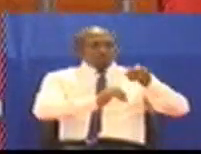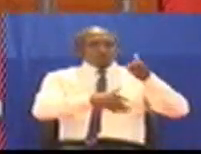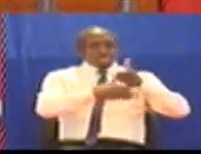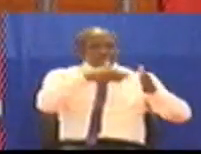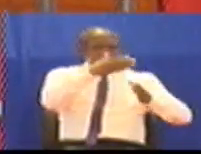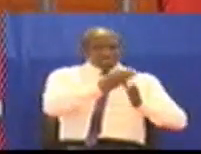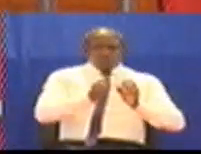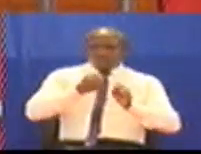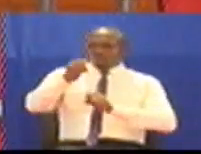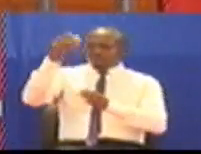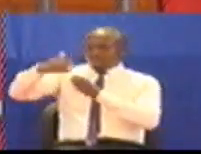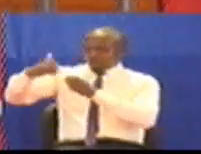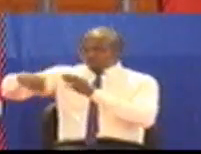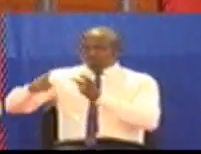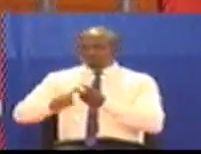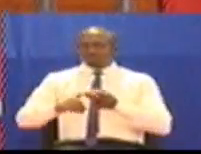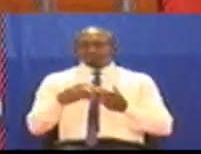yako katika hatua za mwisho ambazo